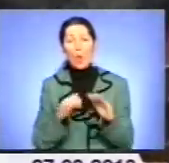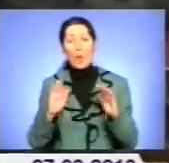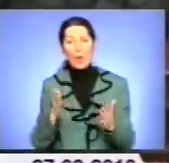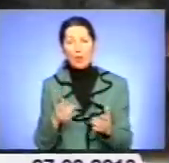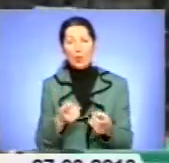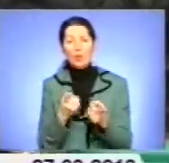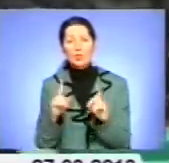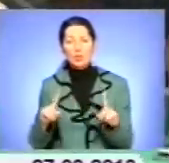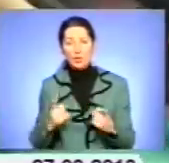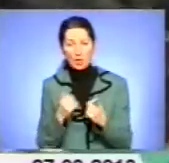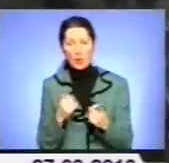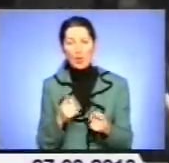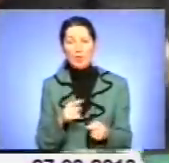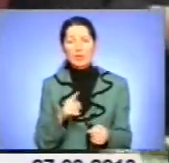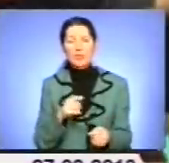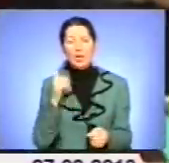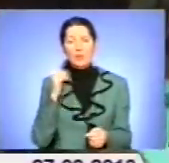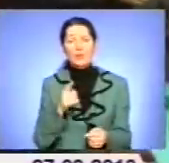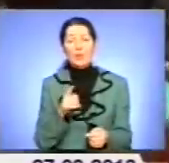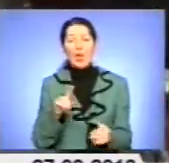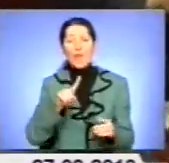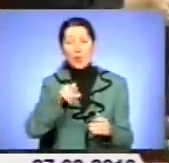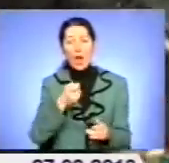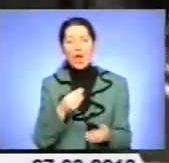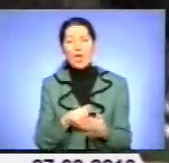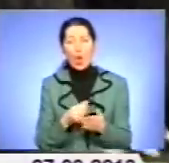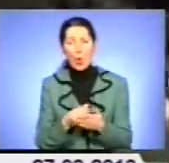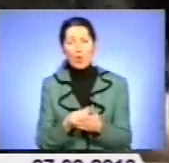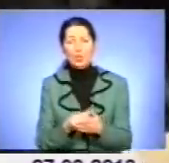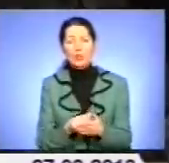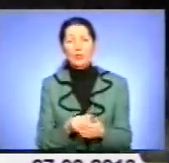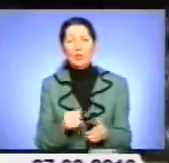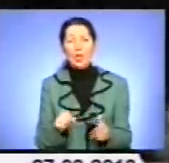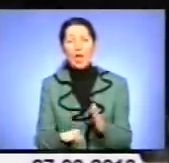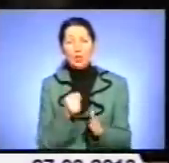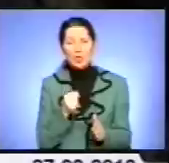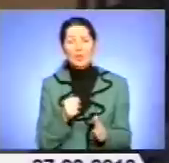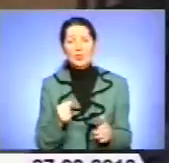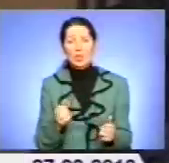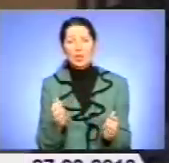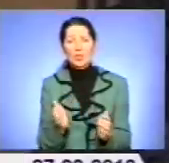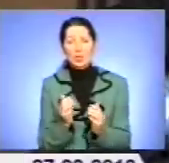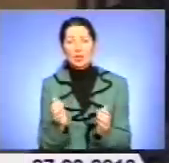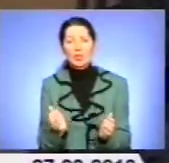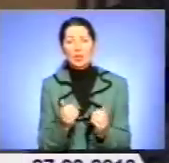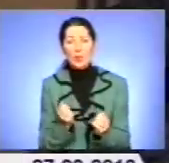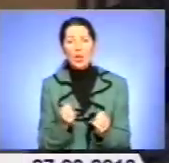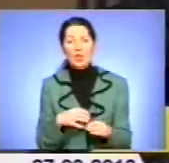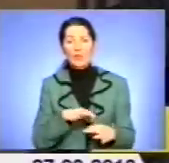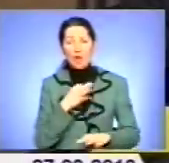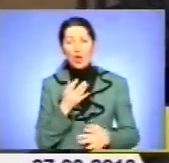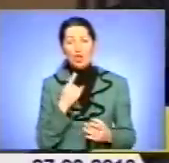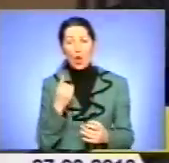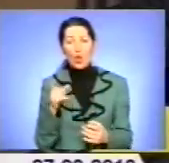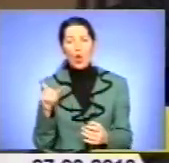підозрою у вимаганні коштів у бережанського підприємця злочинці тримали у страху ще одного жителя райцентру. Крім цього, працівниками